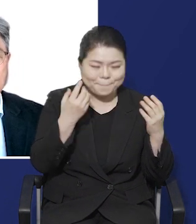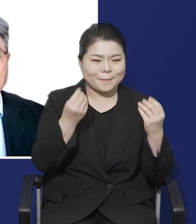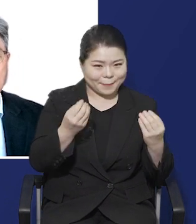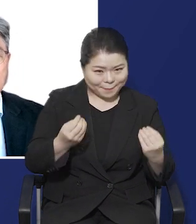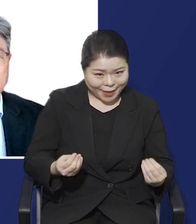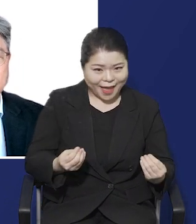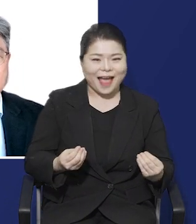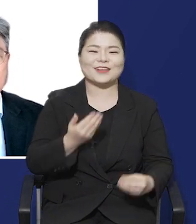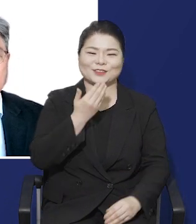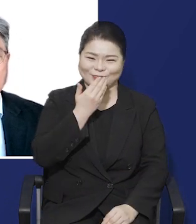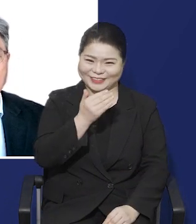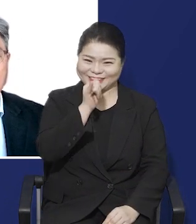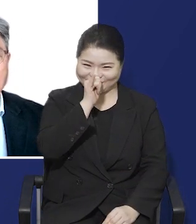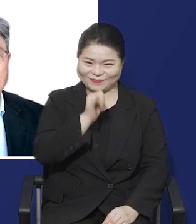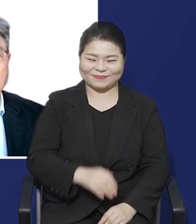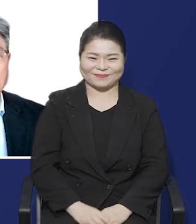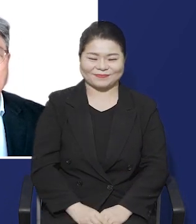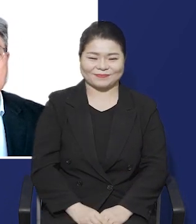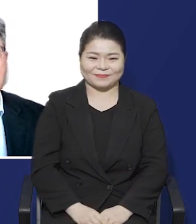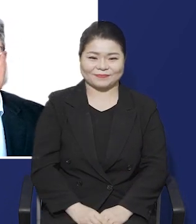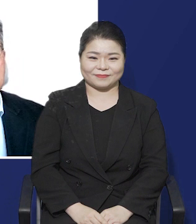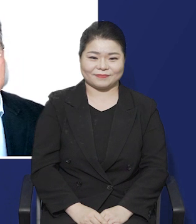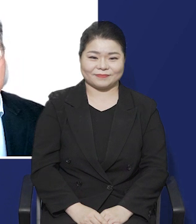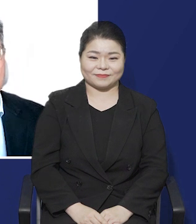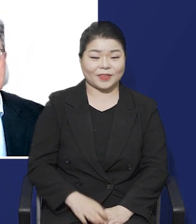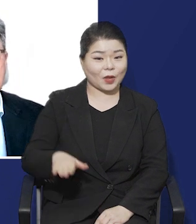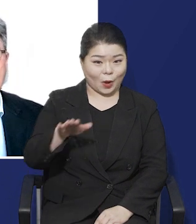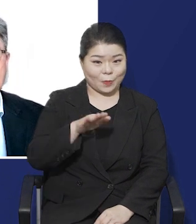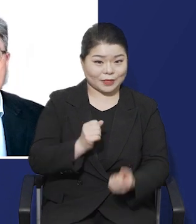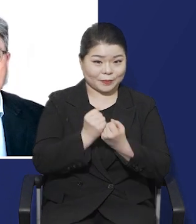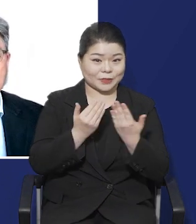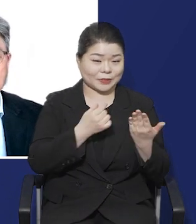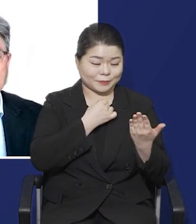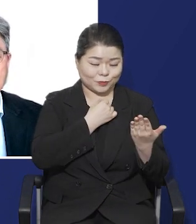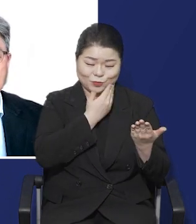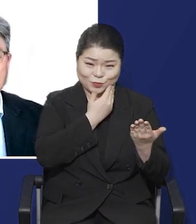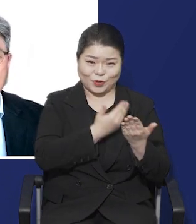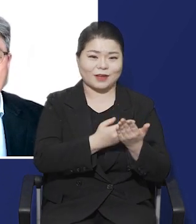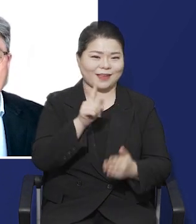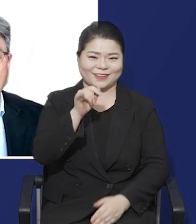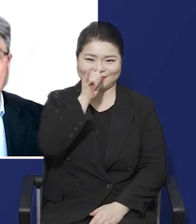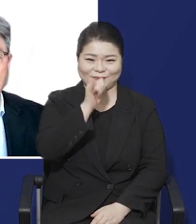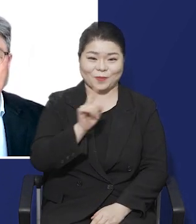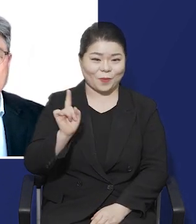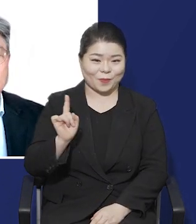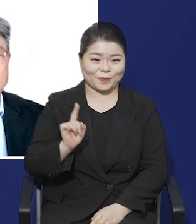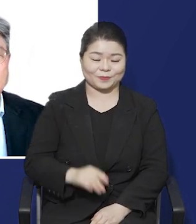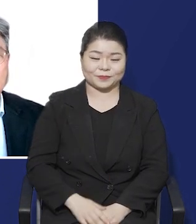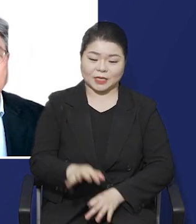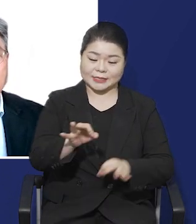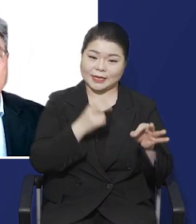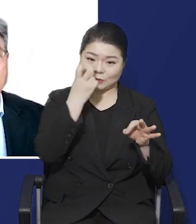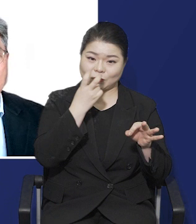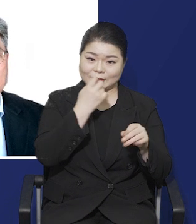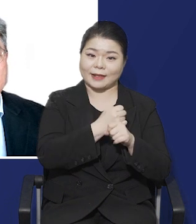구체화시키는 방법도 있습니다. 여기서 여러분들께 말씀드리고 싶은 중요한 사항이 있습니다. 시장